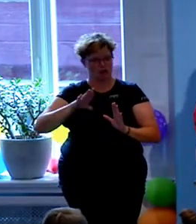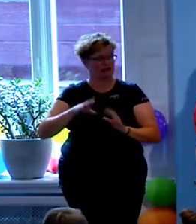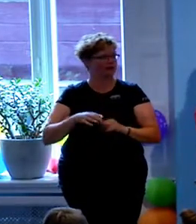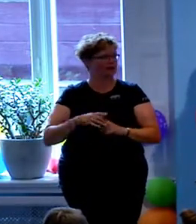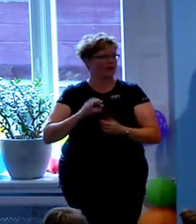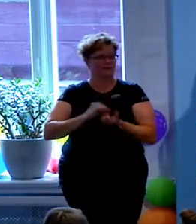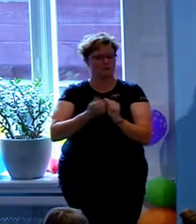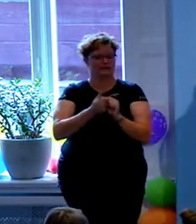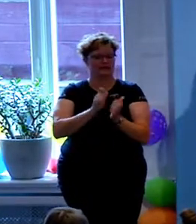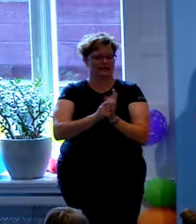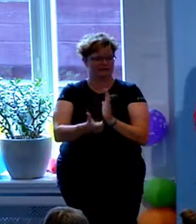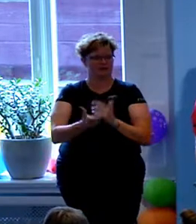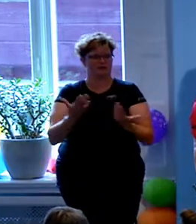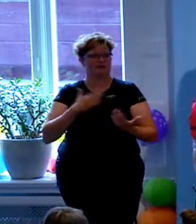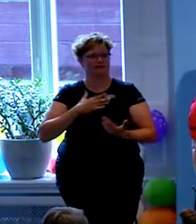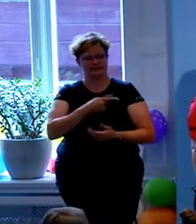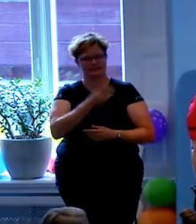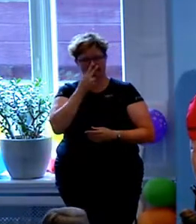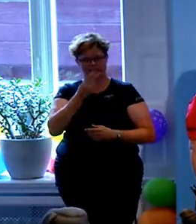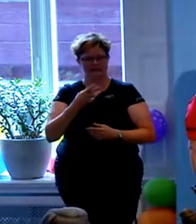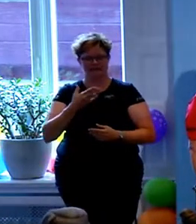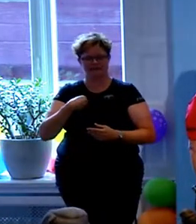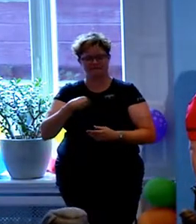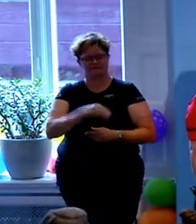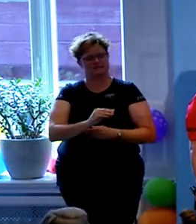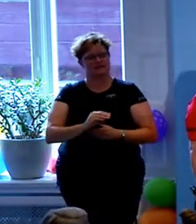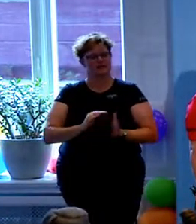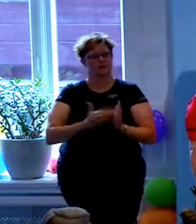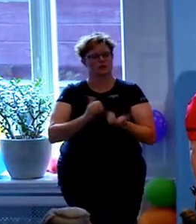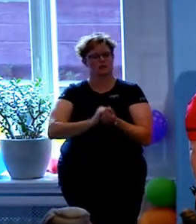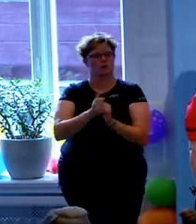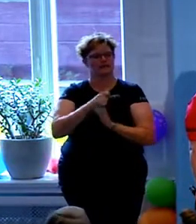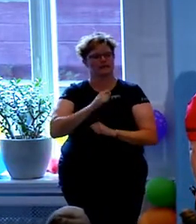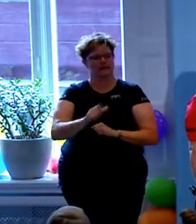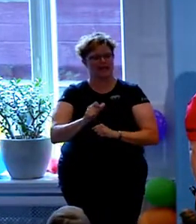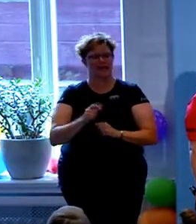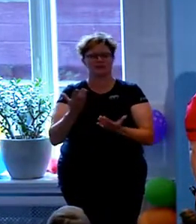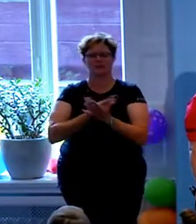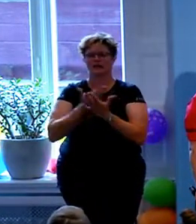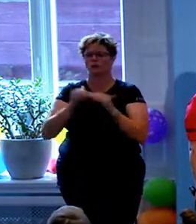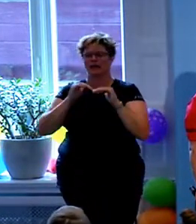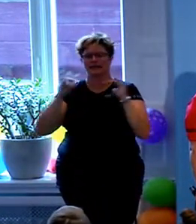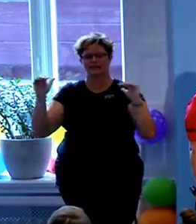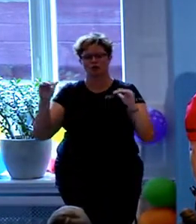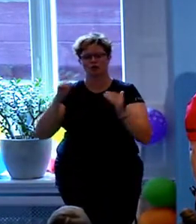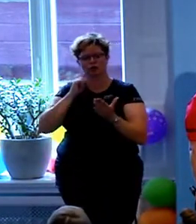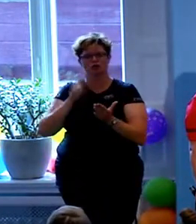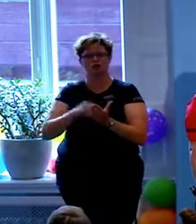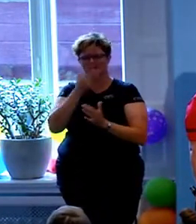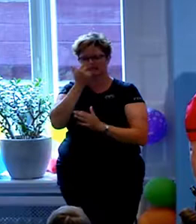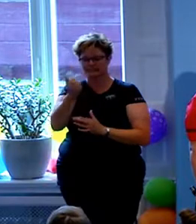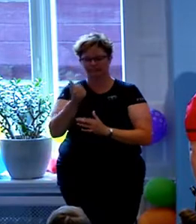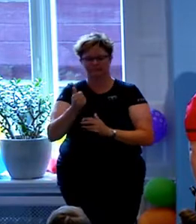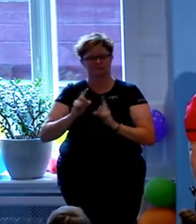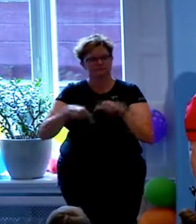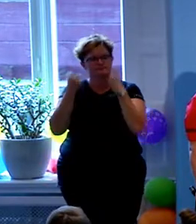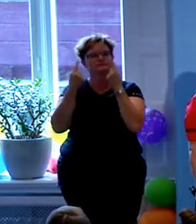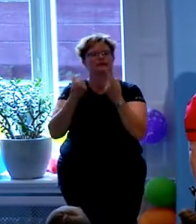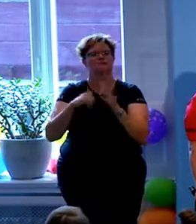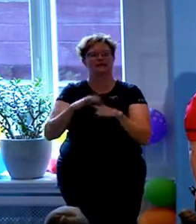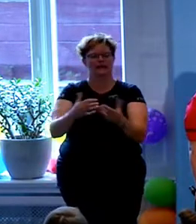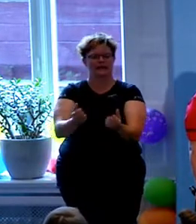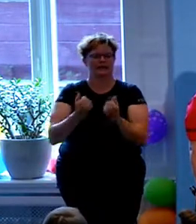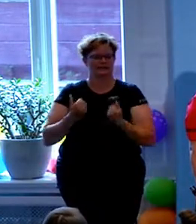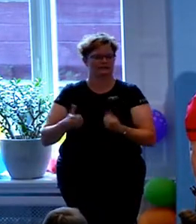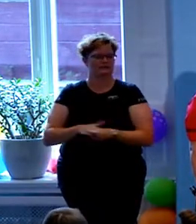det är politikerveckan. Vad vill ni se för insatser från våra politiker på nationell nivå för att det ska gå snabbare och vi ska få mer